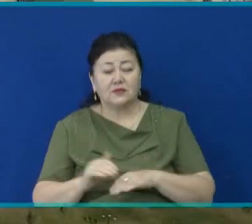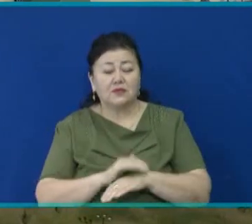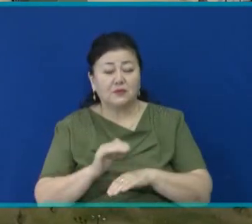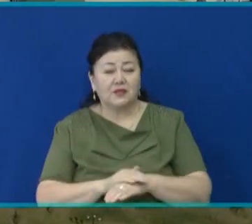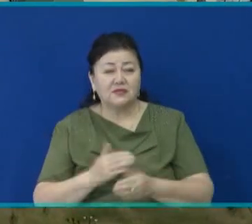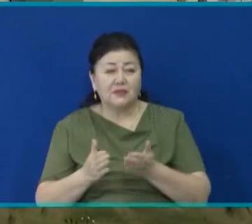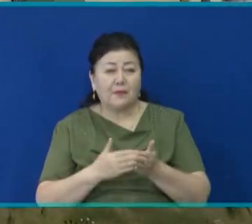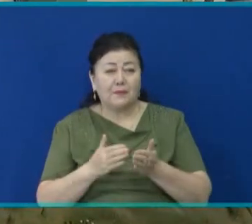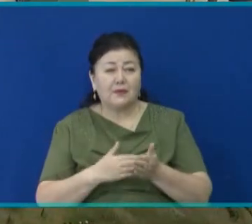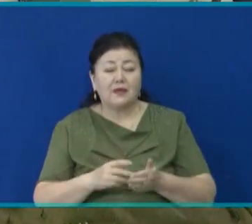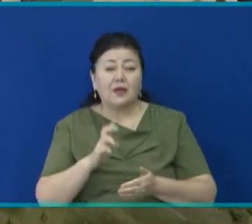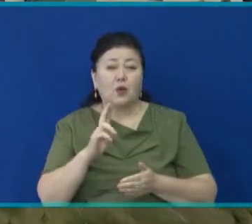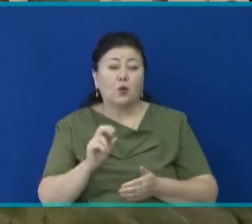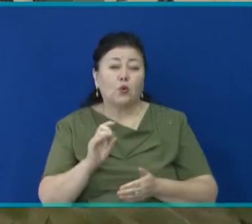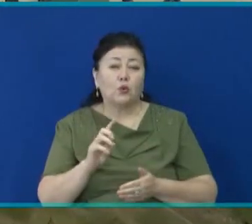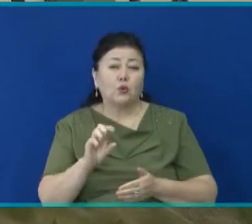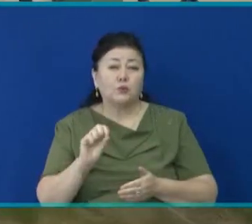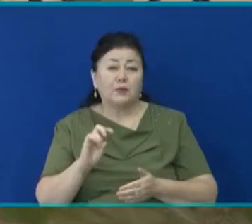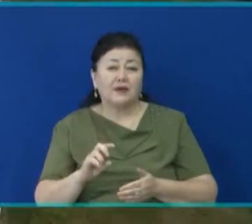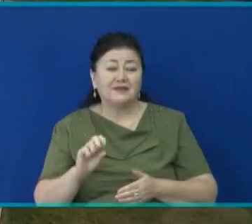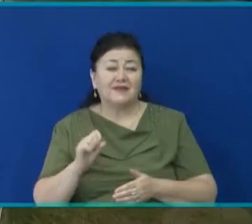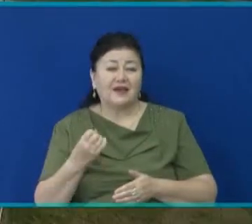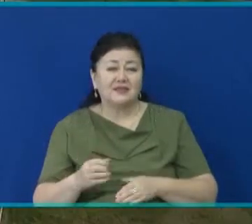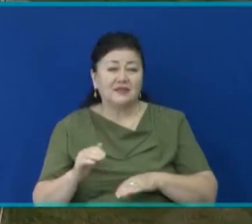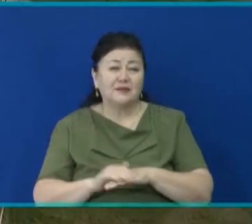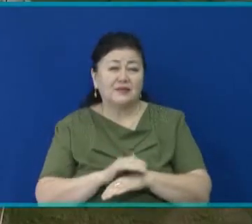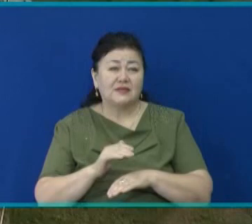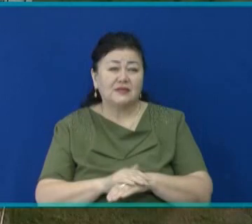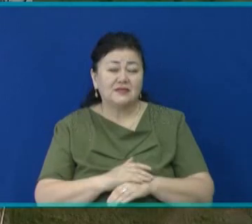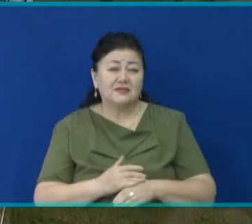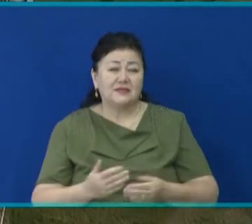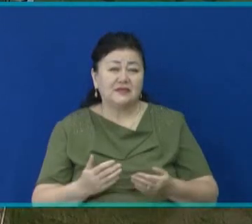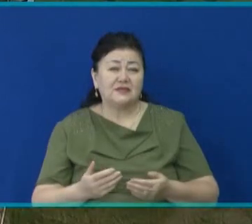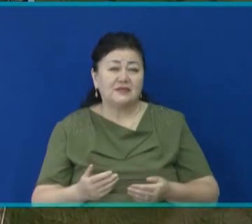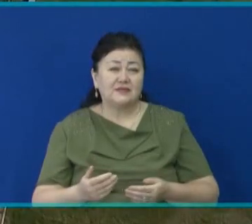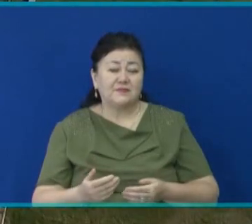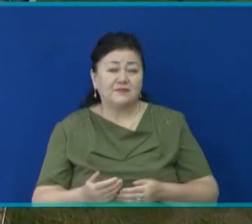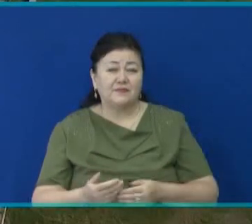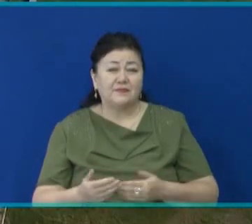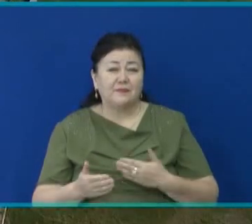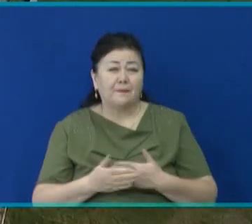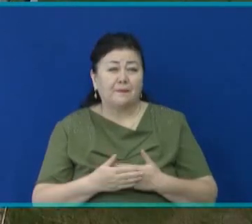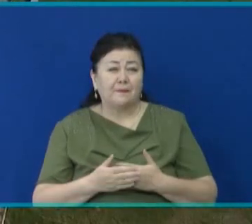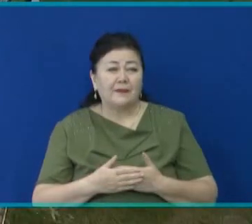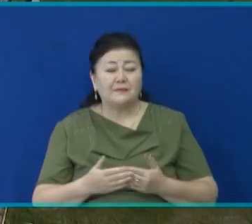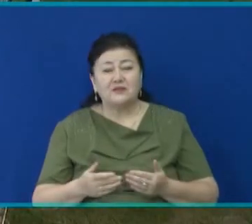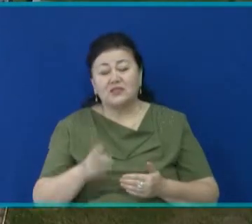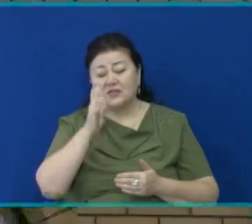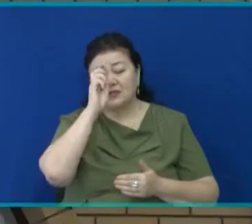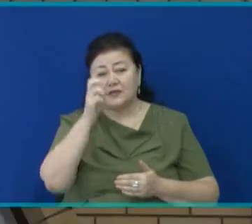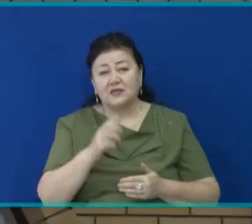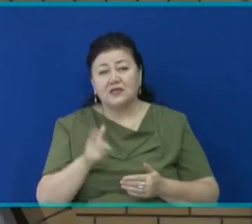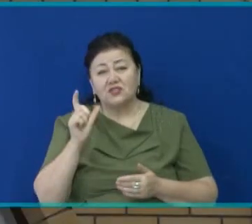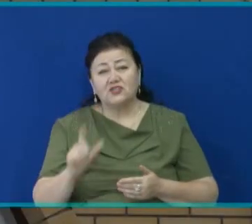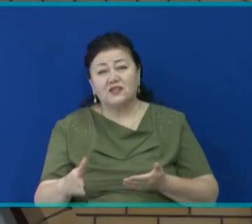Для всех мусульман Курбан-Айт – праздник милосердия и добра. В переводе с арабского «курбан» означает «приближение». То есть человек очищается,